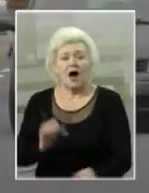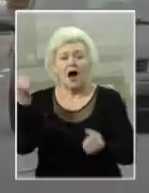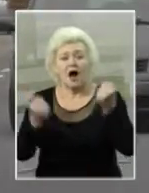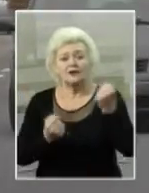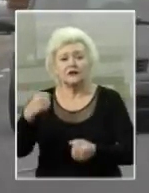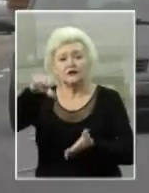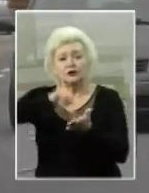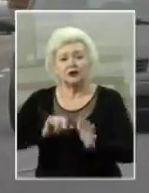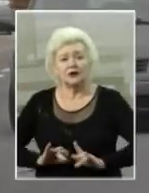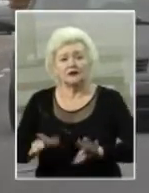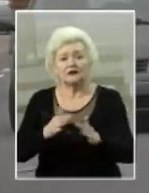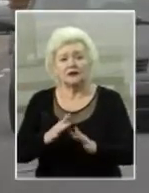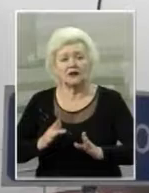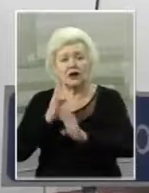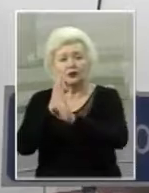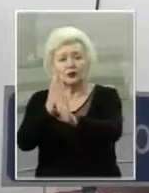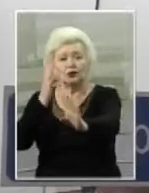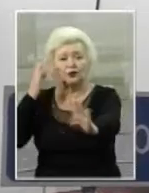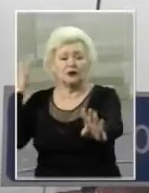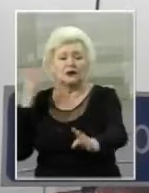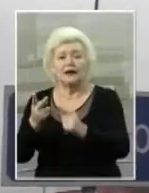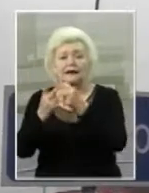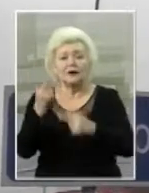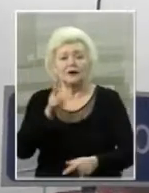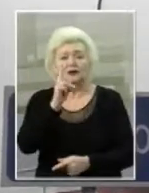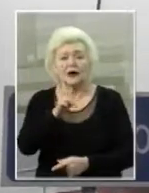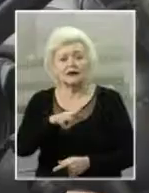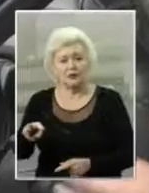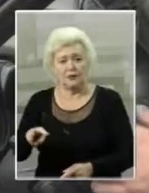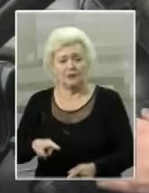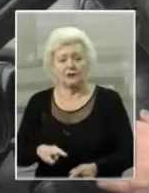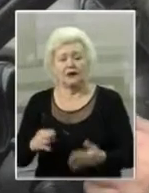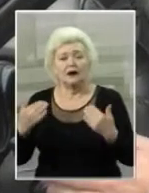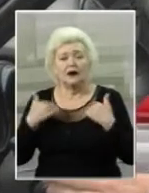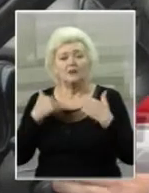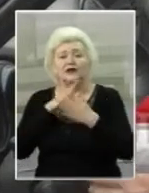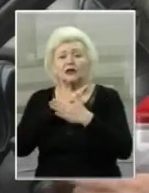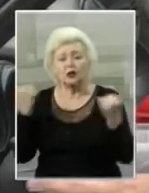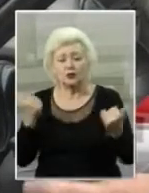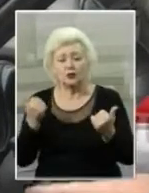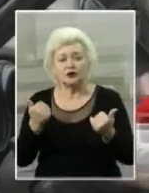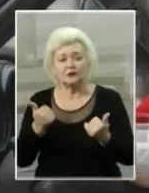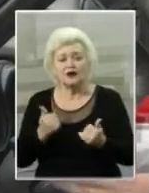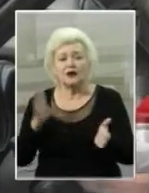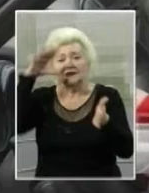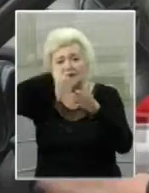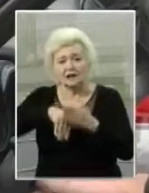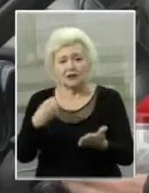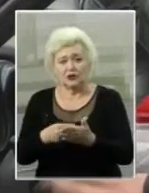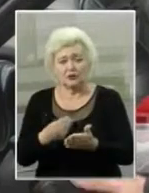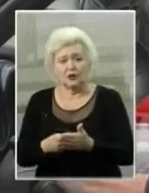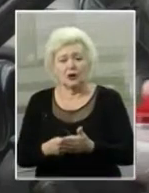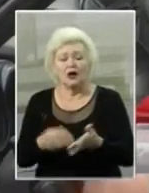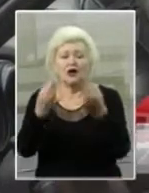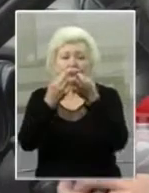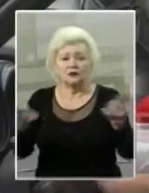Автівки учасників акції розтяглися вздовж траси на 1,5 кілометри. Ми не хочемо залазити в бюджет. Ми хочемо